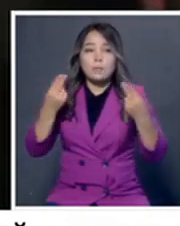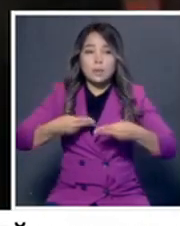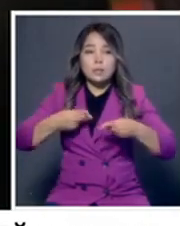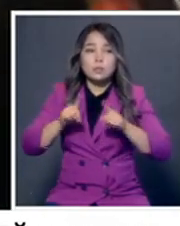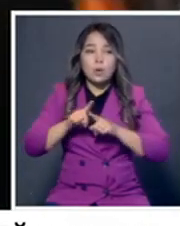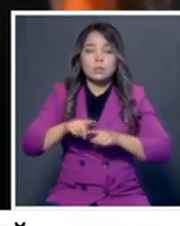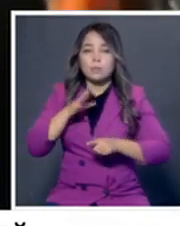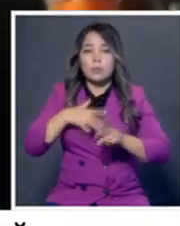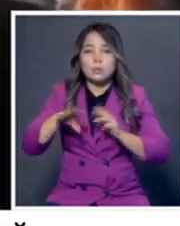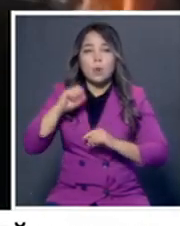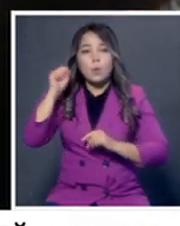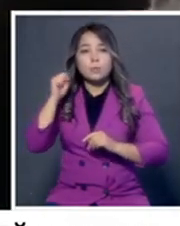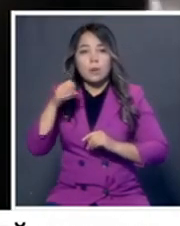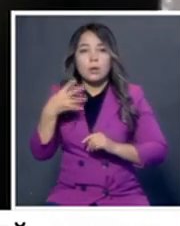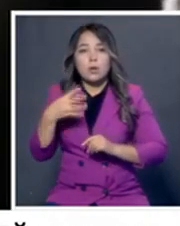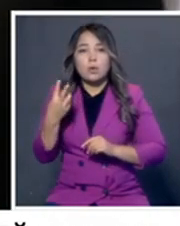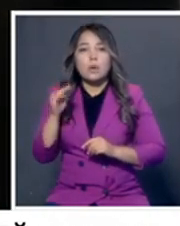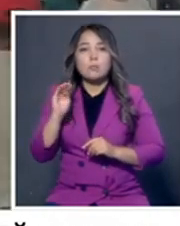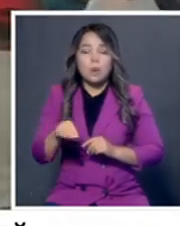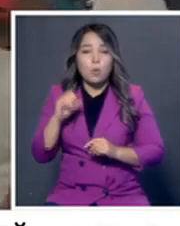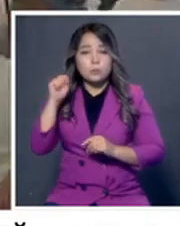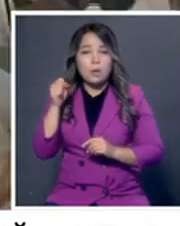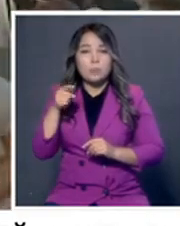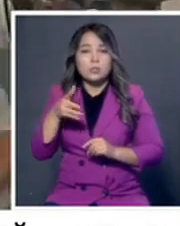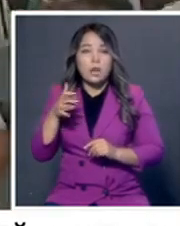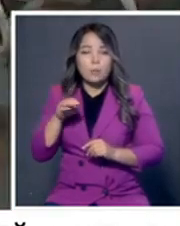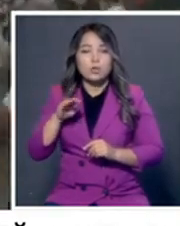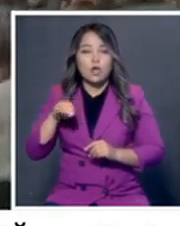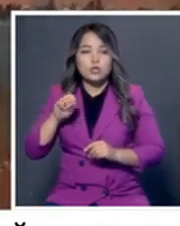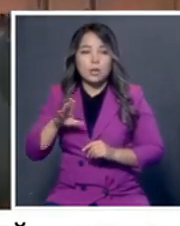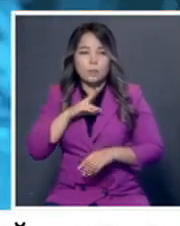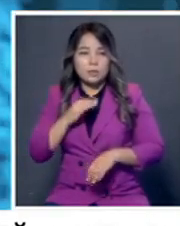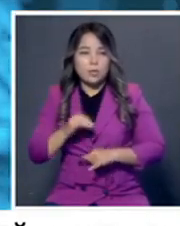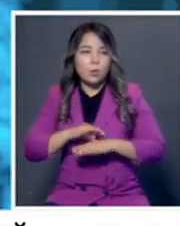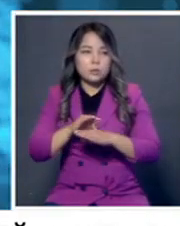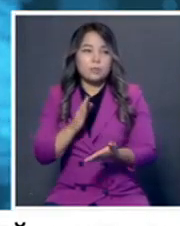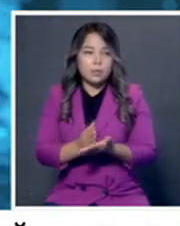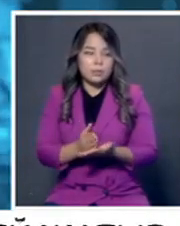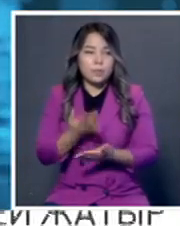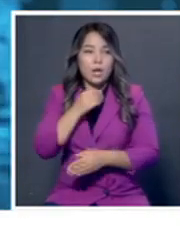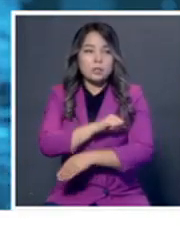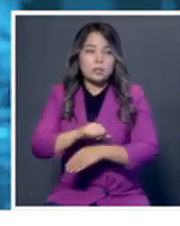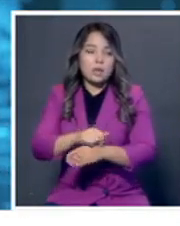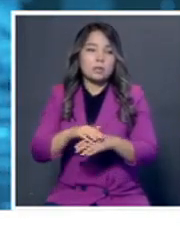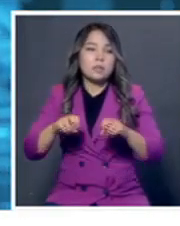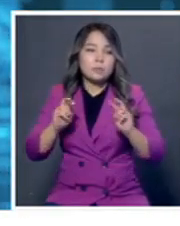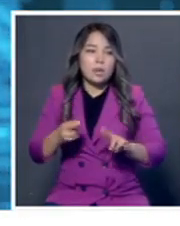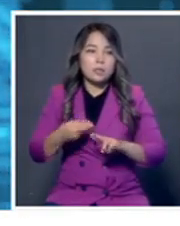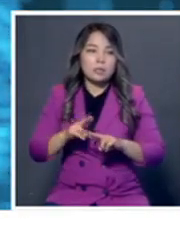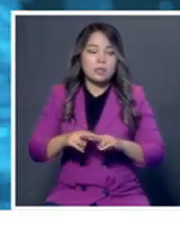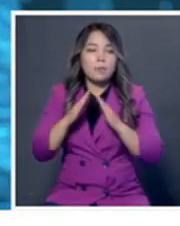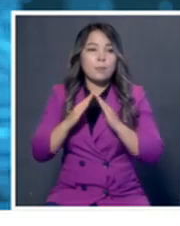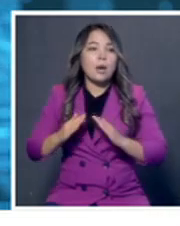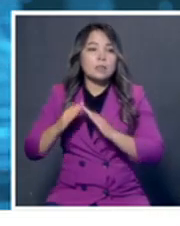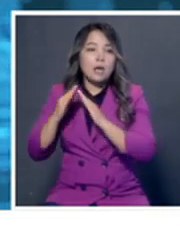мың өзбек, 1,5 мыңнан астам тәжік азаматы өткен. Шекара қызметі тарапынан арнайы палаткалар